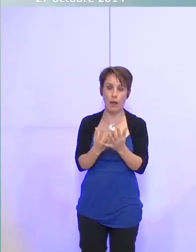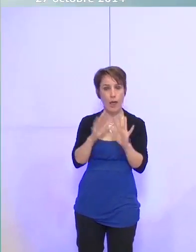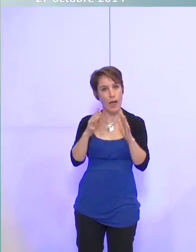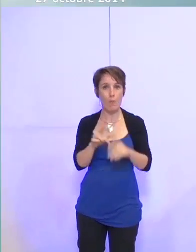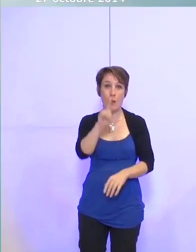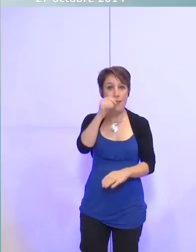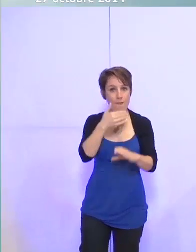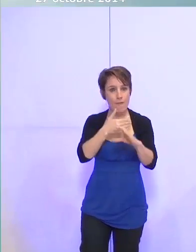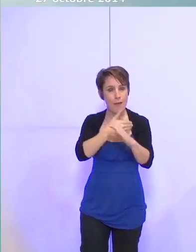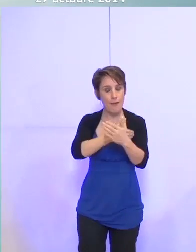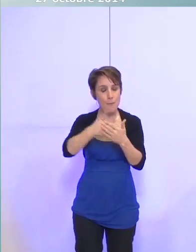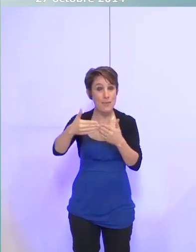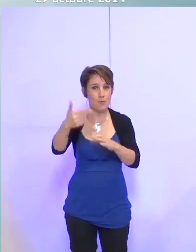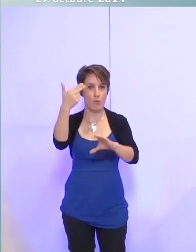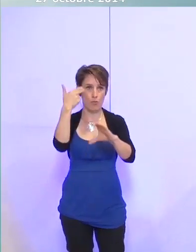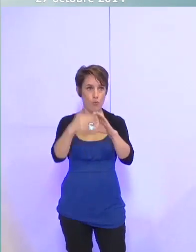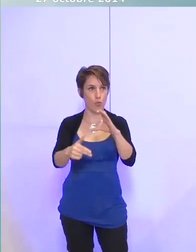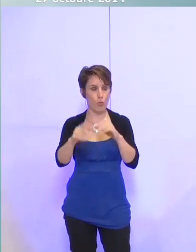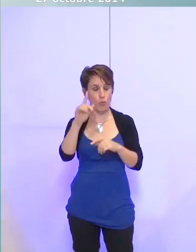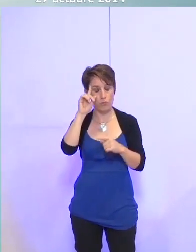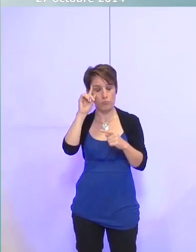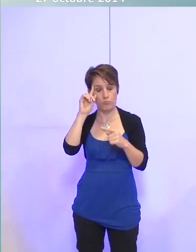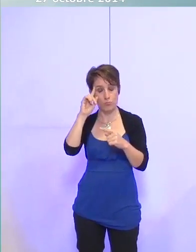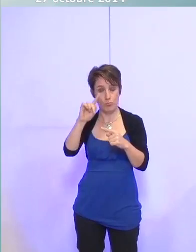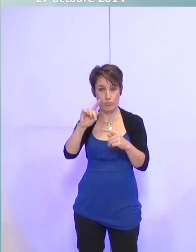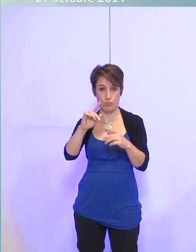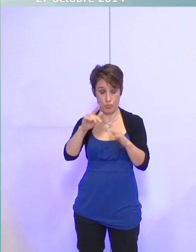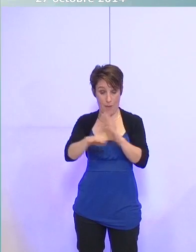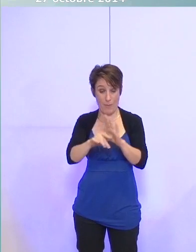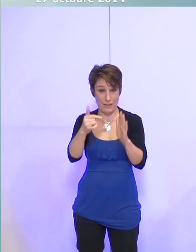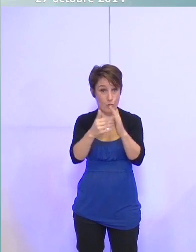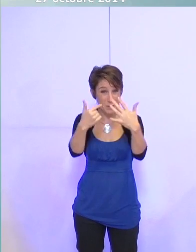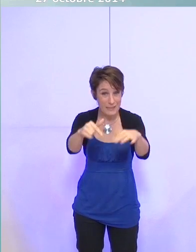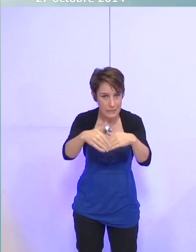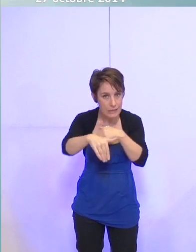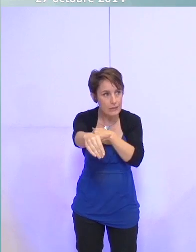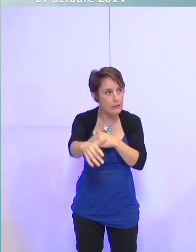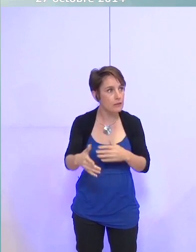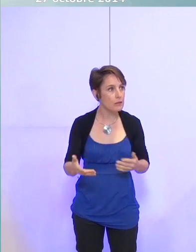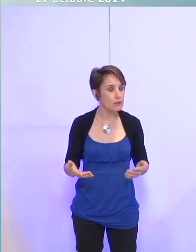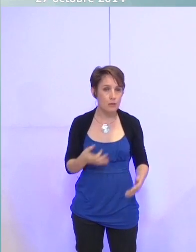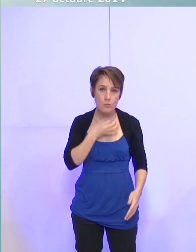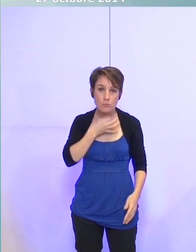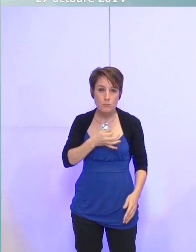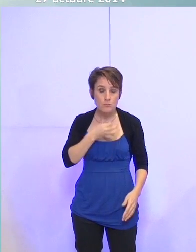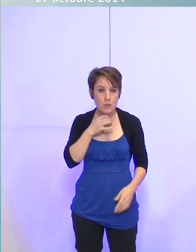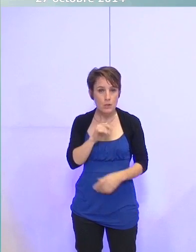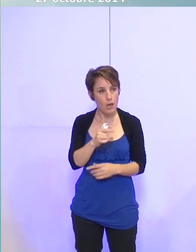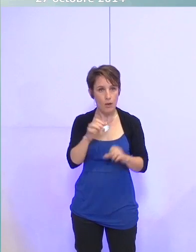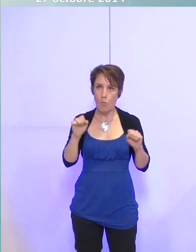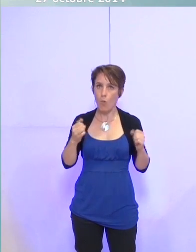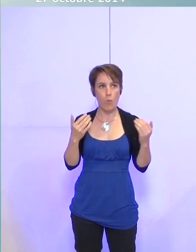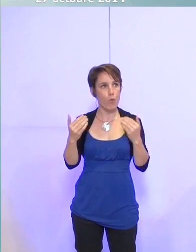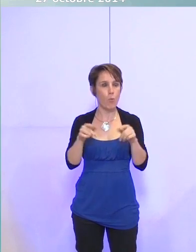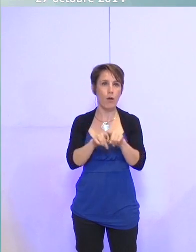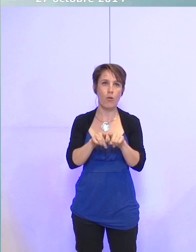20 millions d'euros en année pleine à partir de 2017. C'est à mettre en comparaison, si